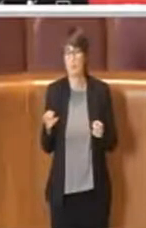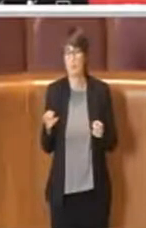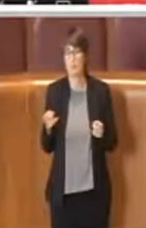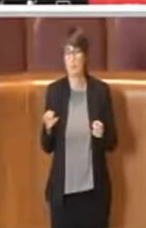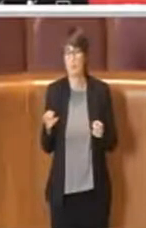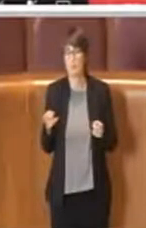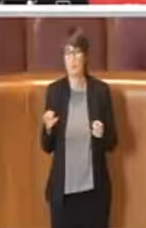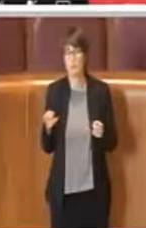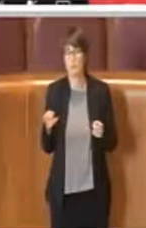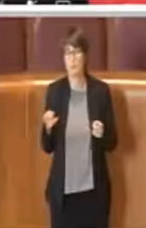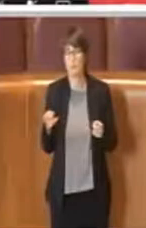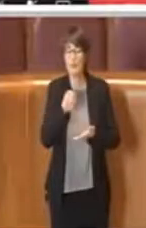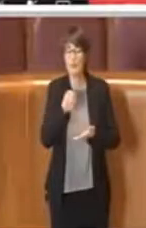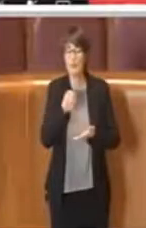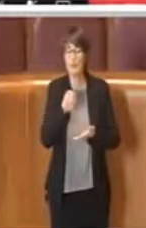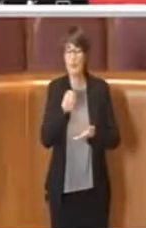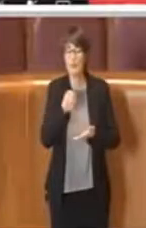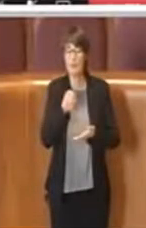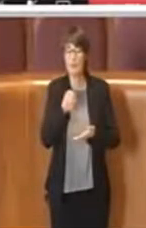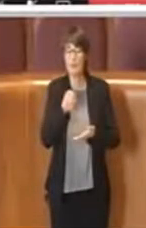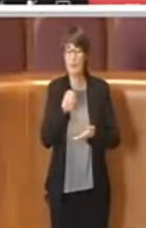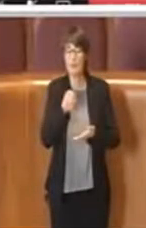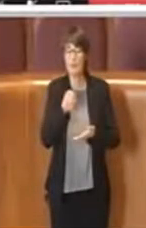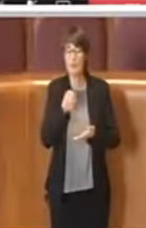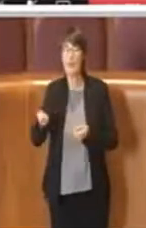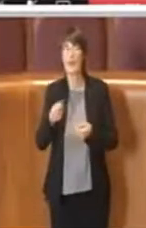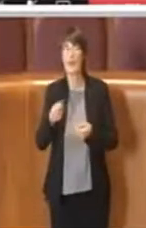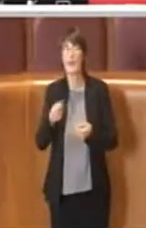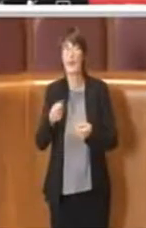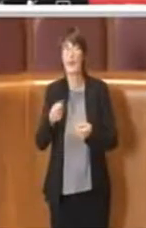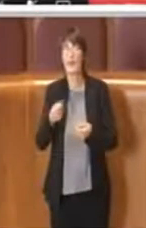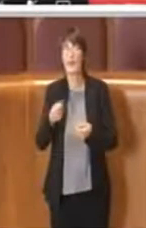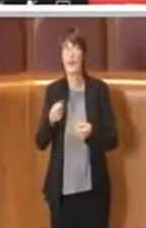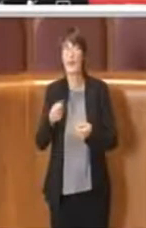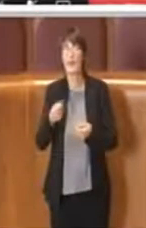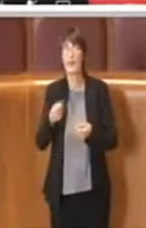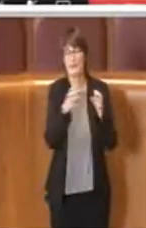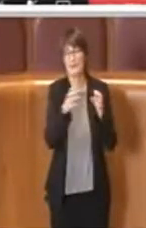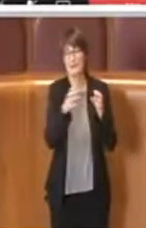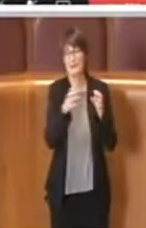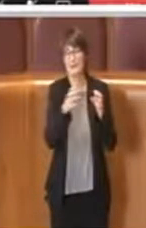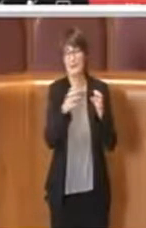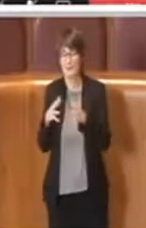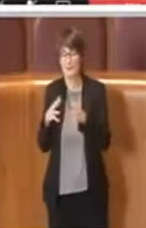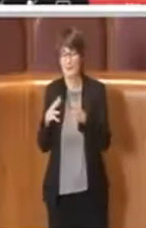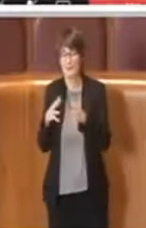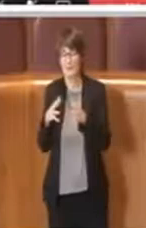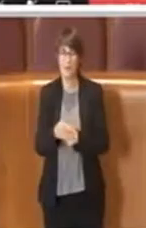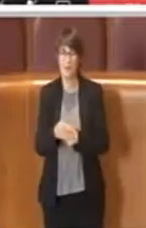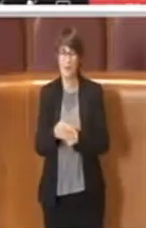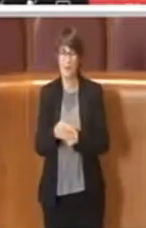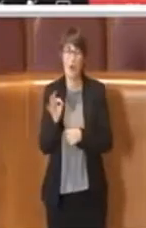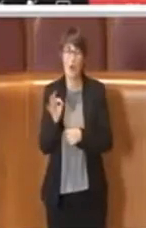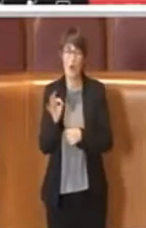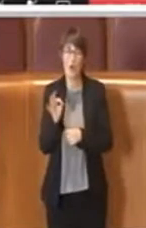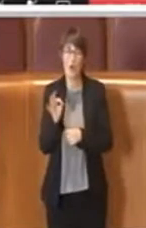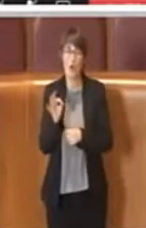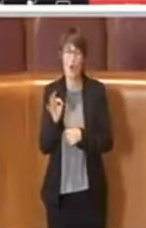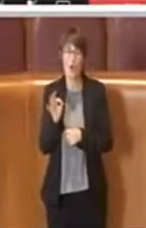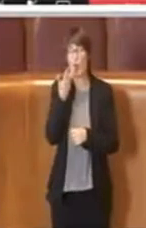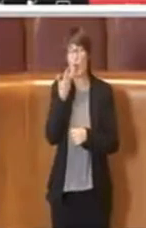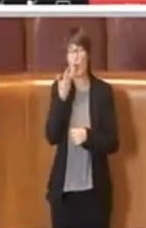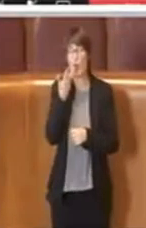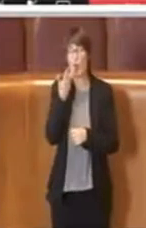imprese. Chiediamo misure di riduzione degli affitti dei locali commerciali, come ad esempio la cedolare secca per l'affitto degli